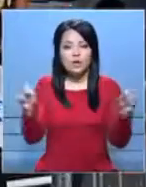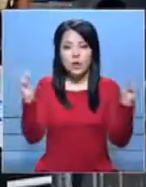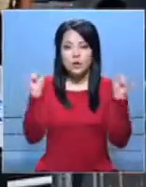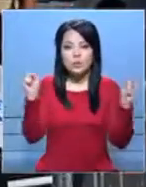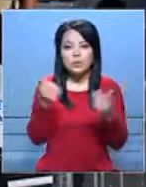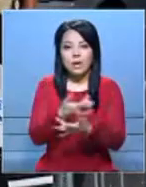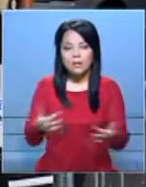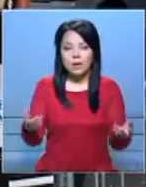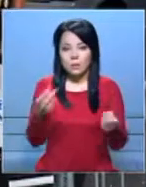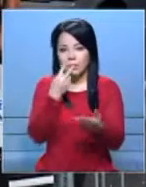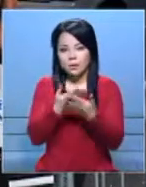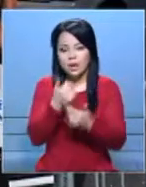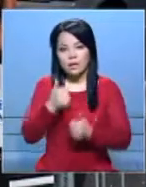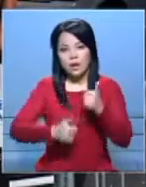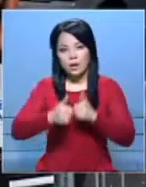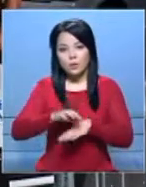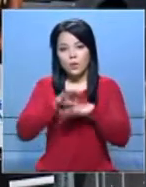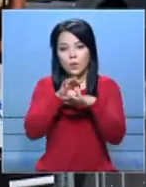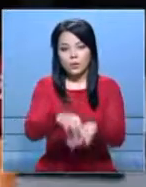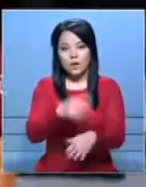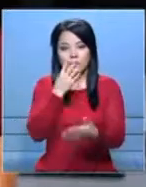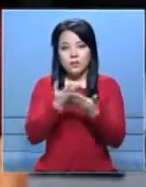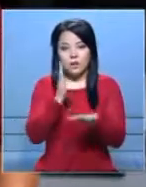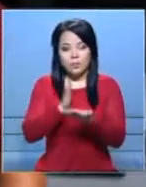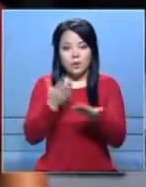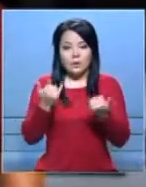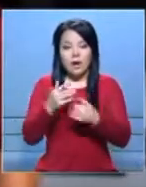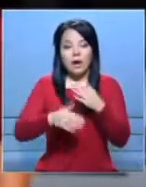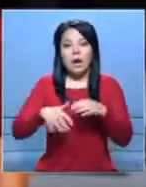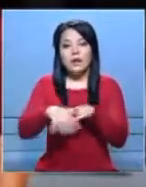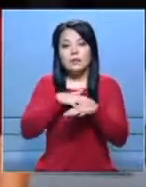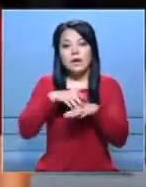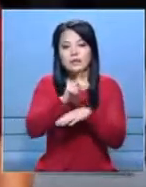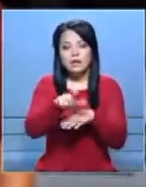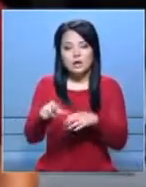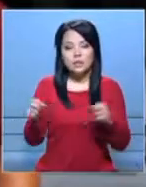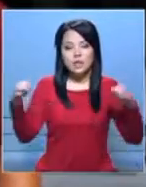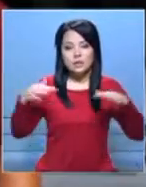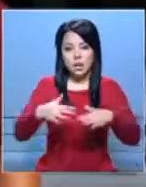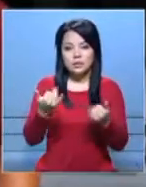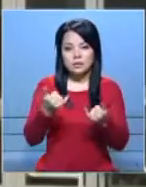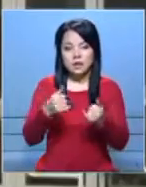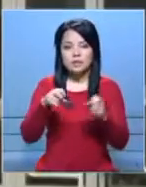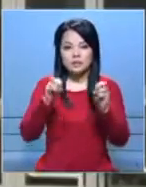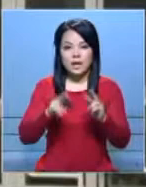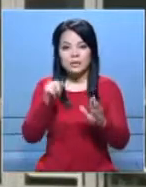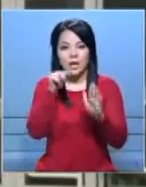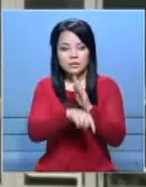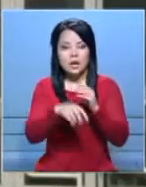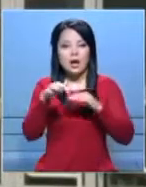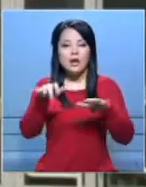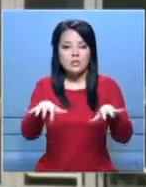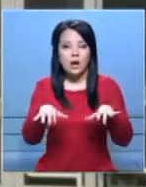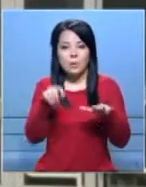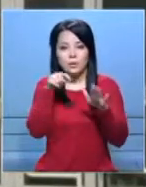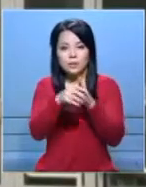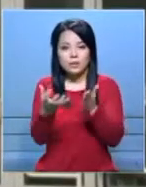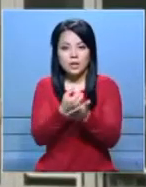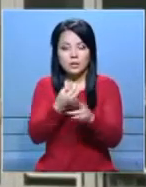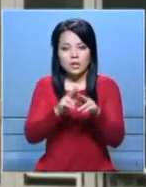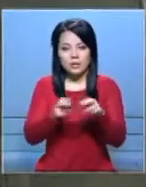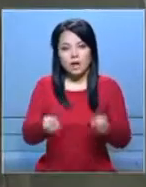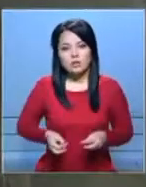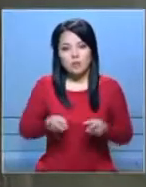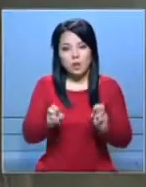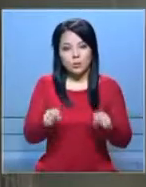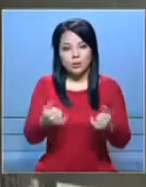түрі кәсіпқой күш сынасудан жекпе-жек өтеді. Оған халық көп жиналатын болғандықтан хакерлер лаңкестік әрекет болуы мүмкін деген ақпар таратқан.